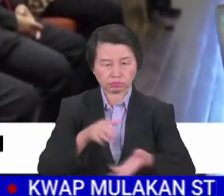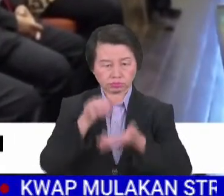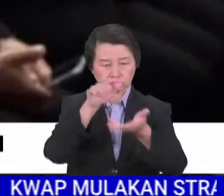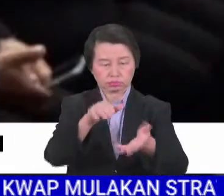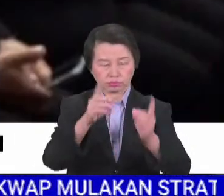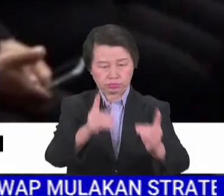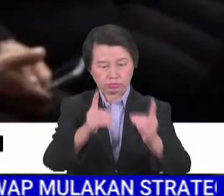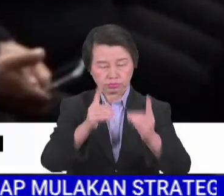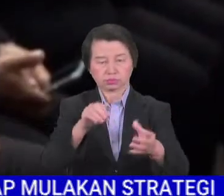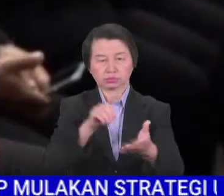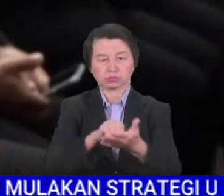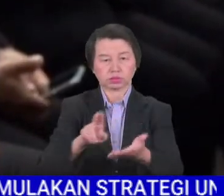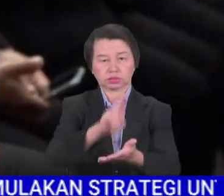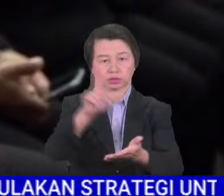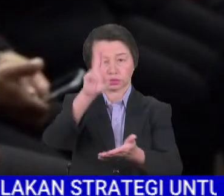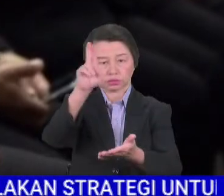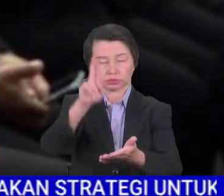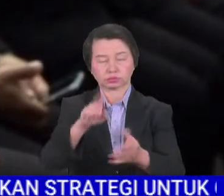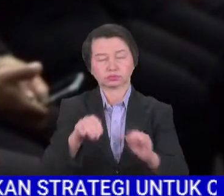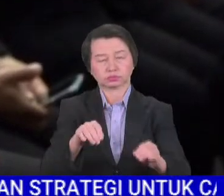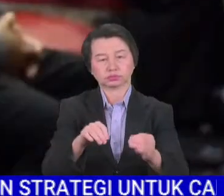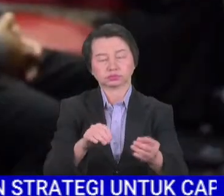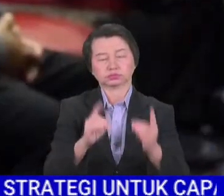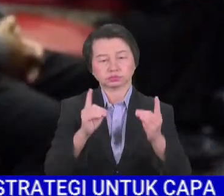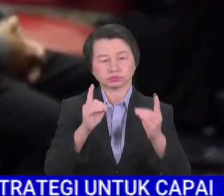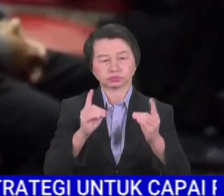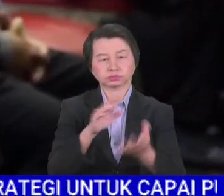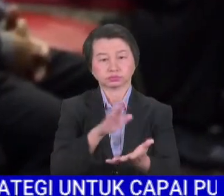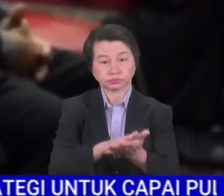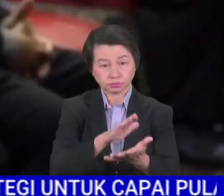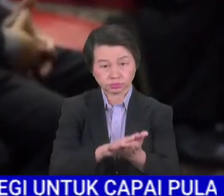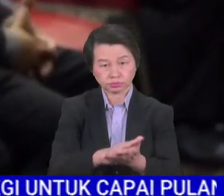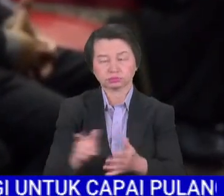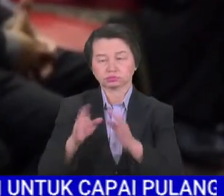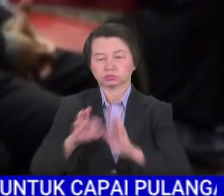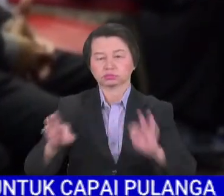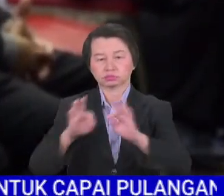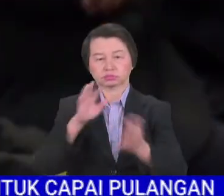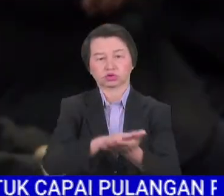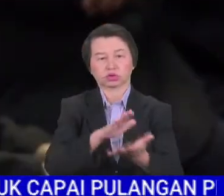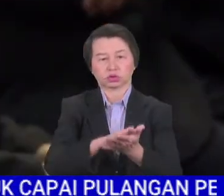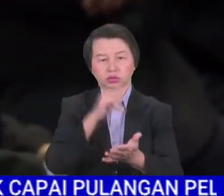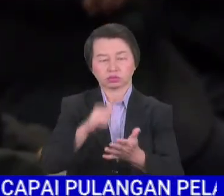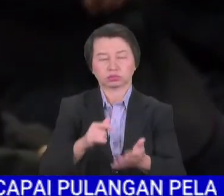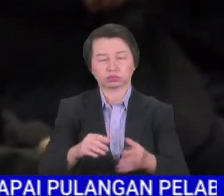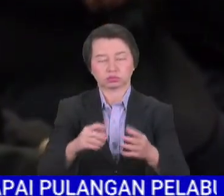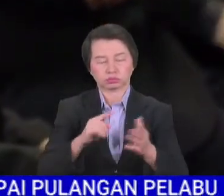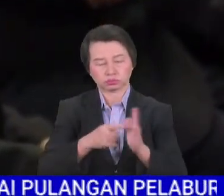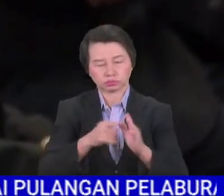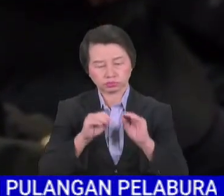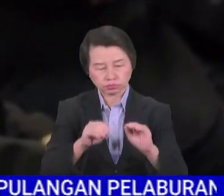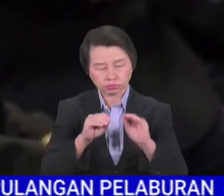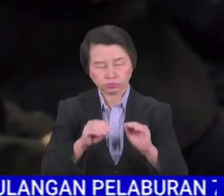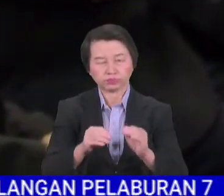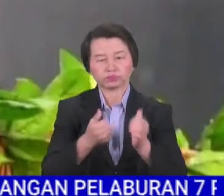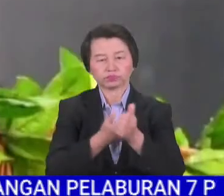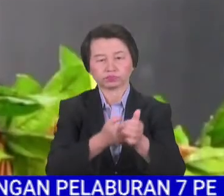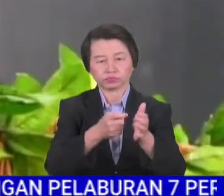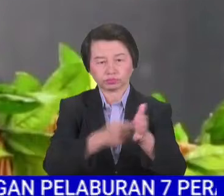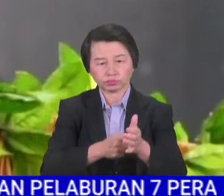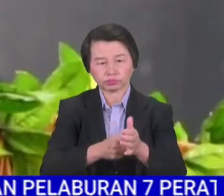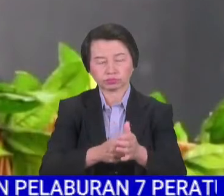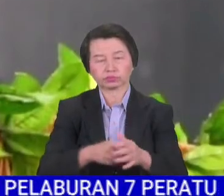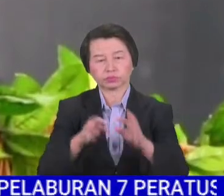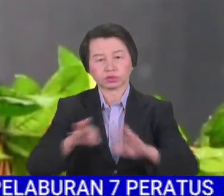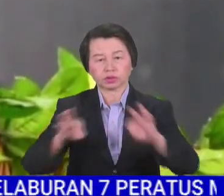penyampaian pendidikan di institusi pendidikan. Instrumen ini penting kepada pihak sekolah sebagai panduan pengoperasian mengikut keperluan dan